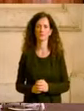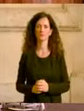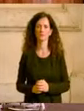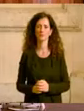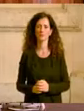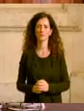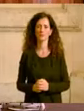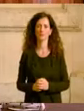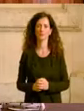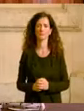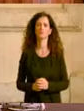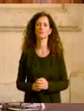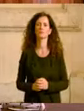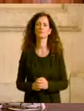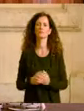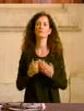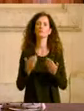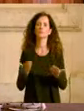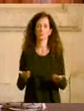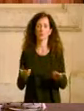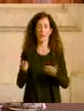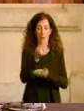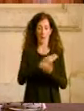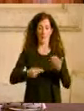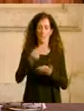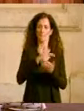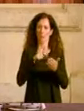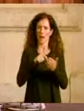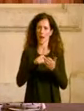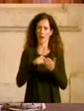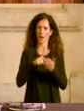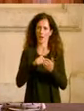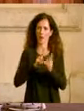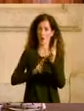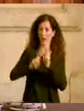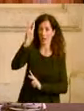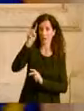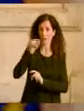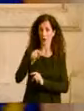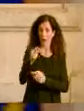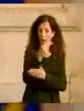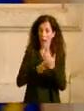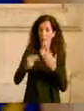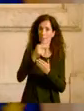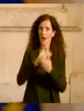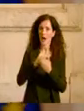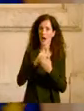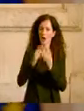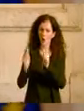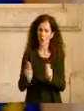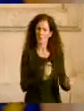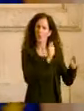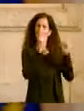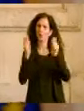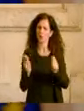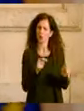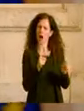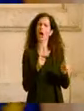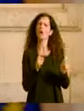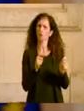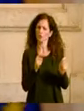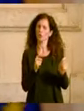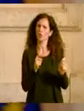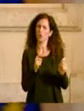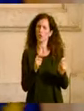È stato presentato questo piano nazionale di monitoraggio, è molto sofisticato. Non